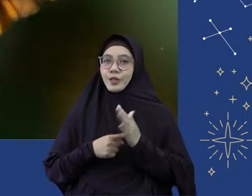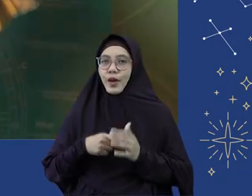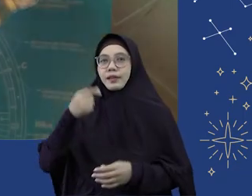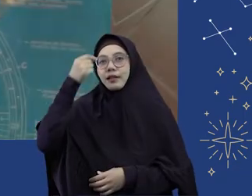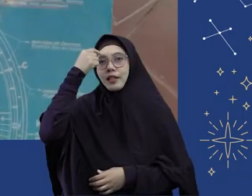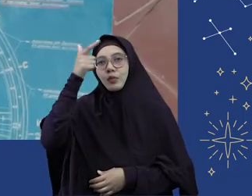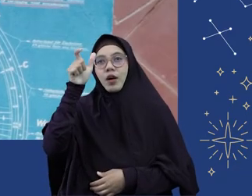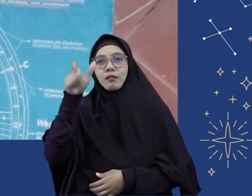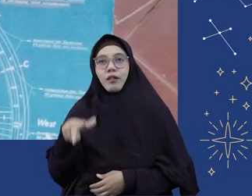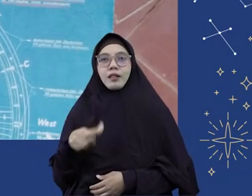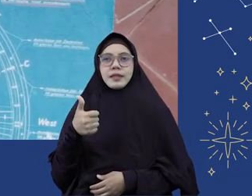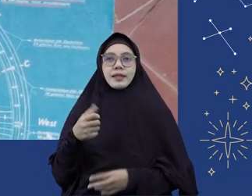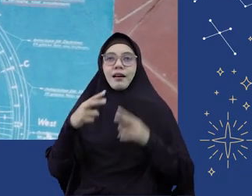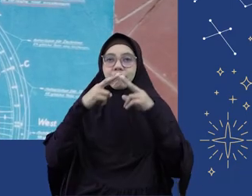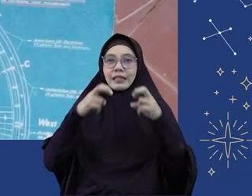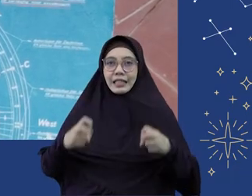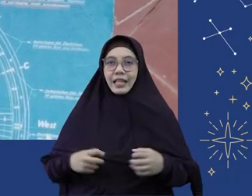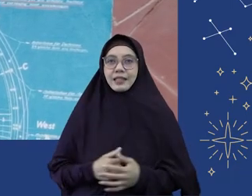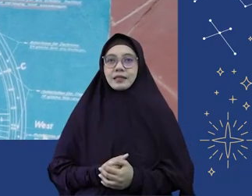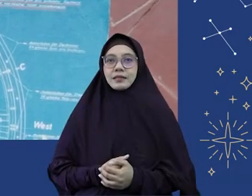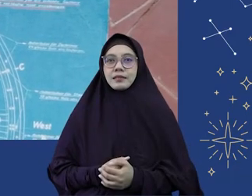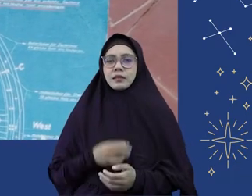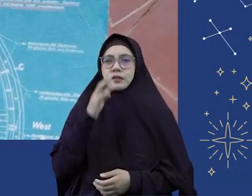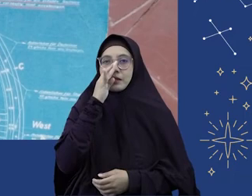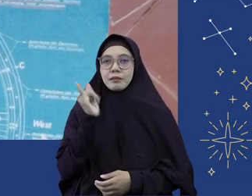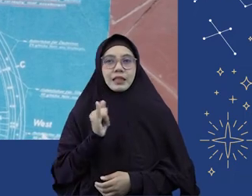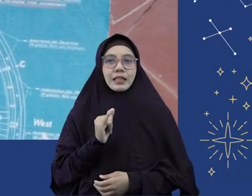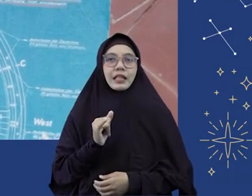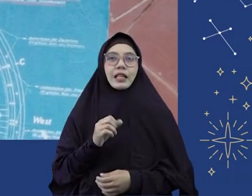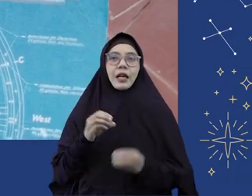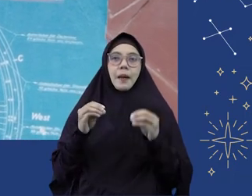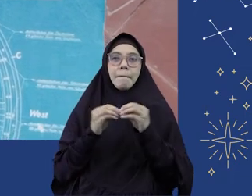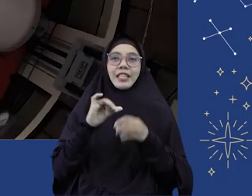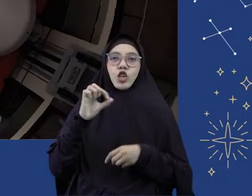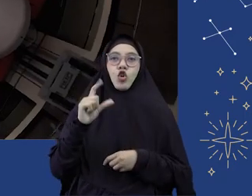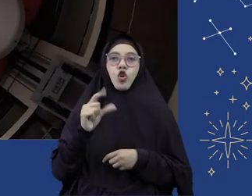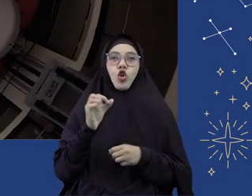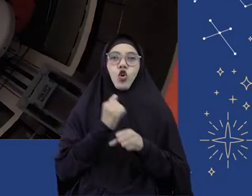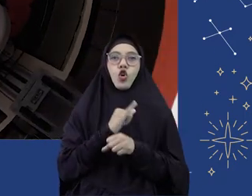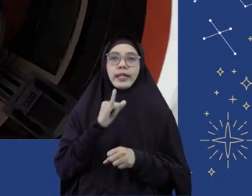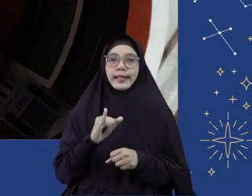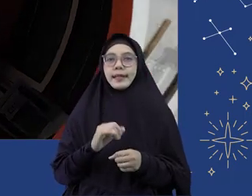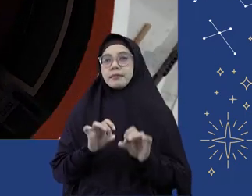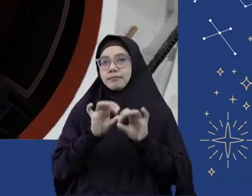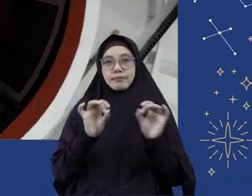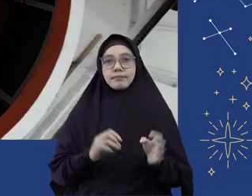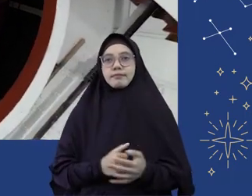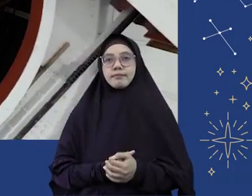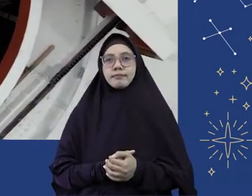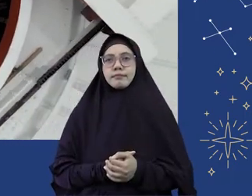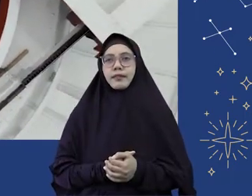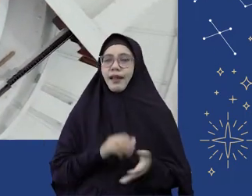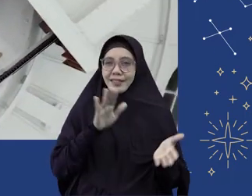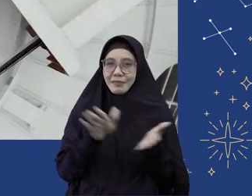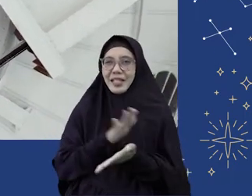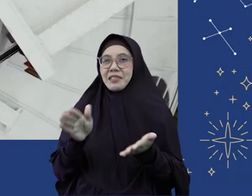untuk melakukan penelitian di bidang lain seperti biologi dan arsitektur bangunan status baru tentu menciptakan kesempatan menarik